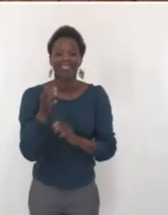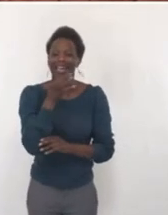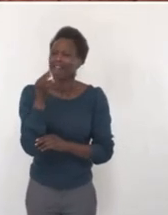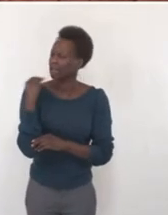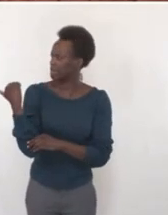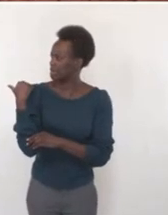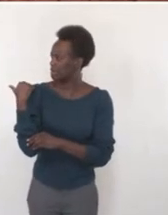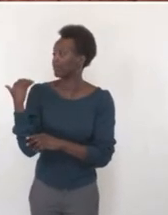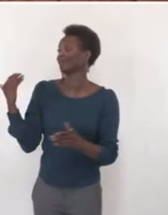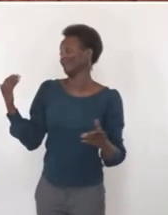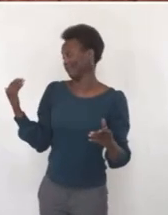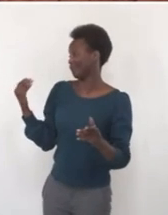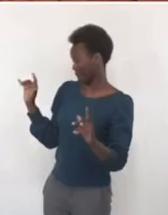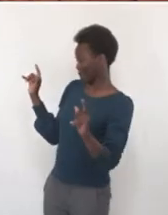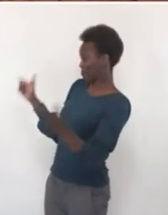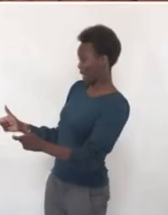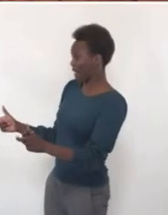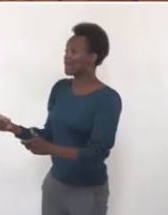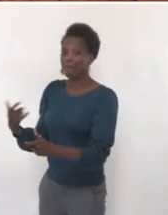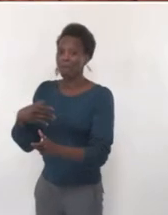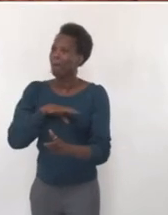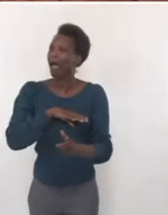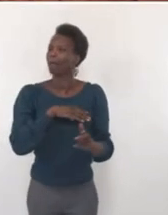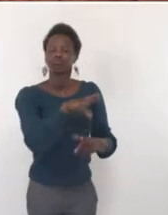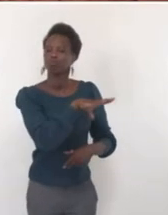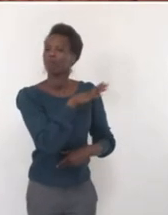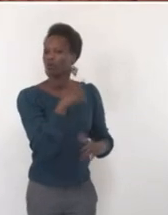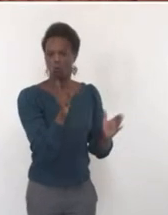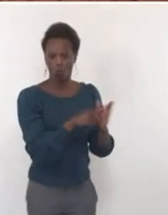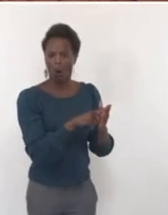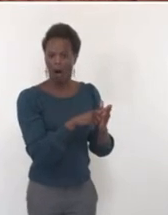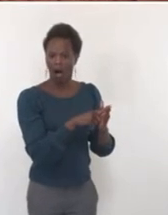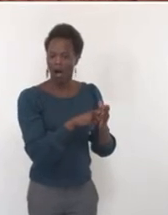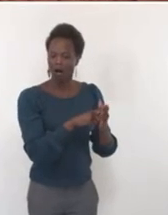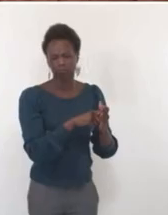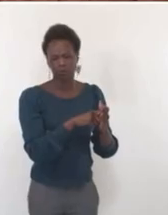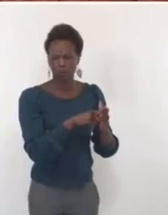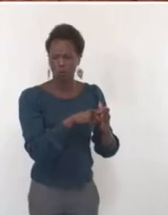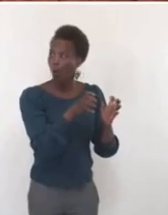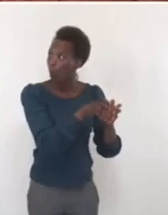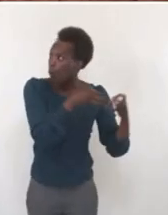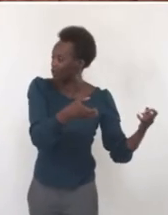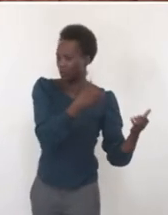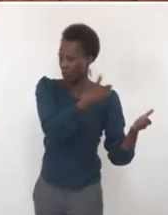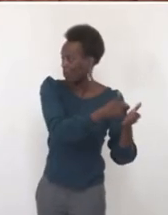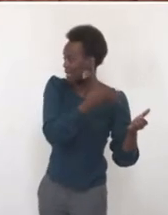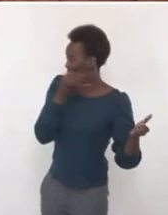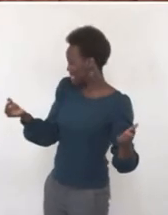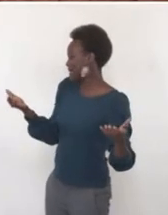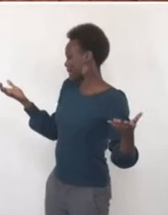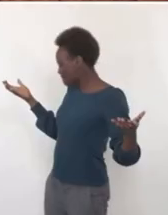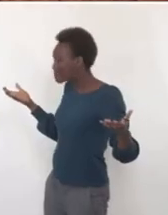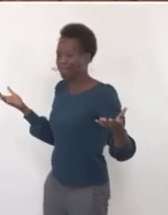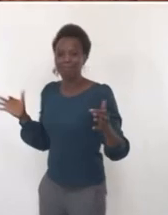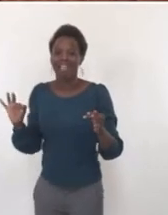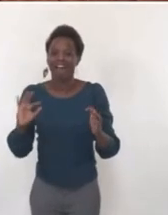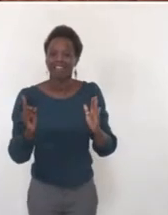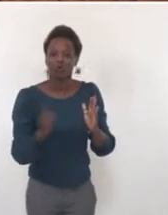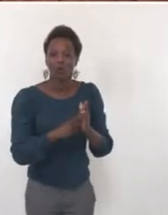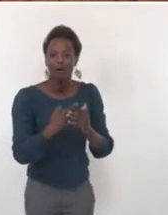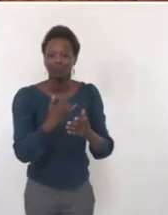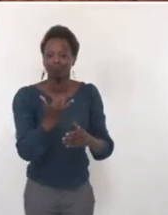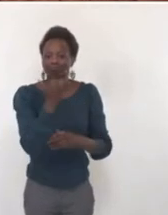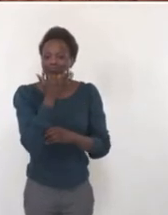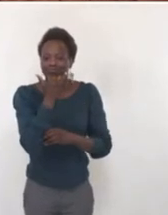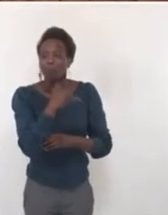les surligneurs, un compte de professeurs de droit constitutionnel, qui vous ont dit que vous aviez tort en droit quand vous expliquiez que la mairie c'était la